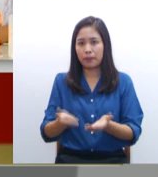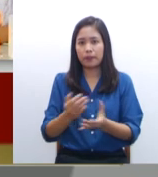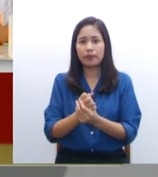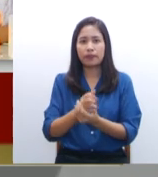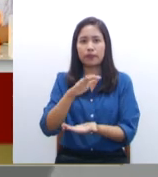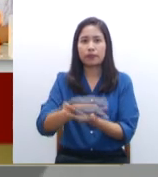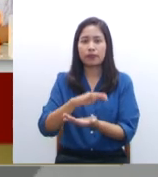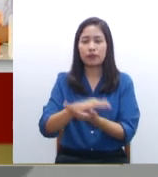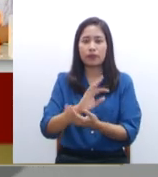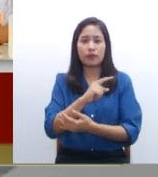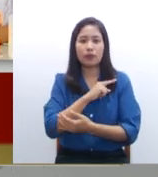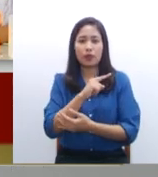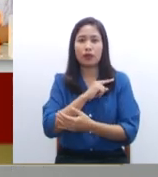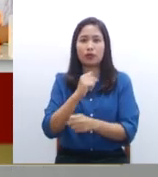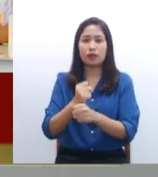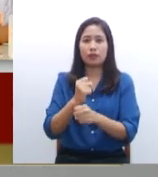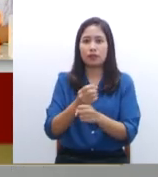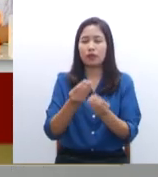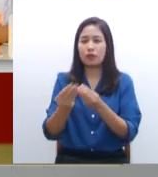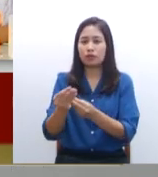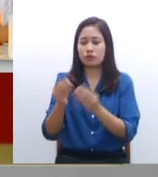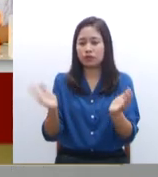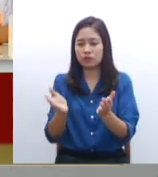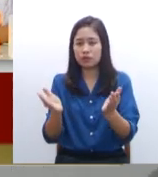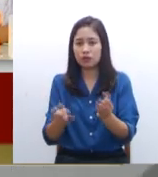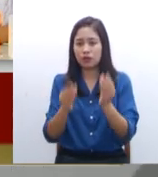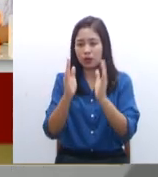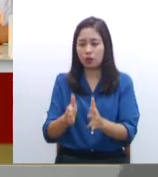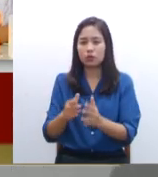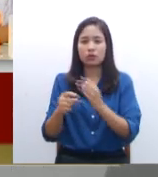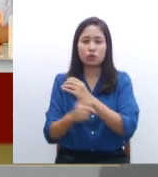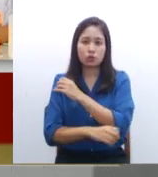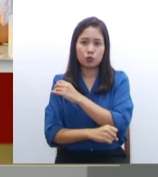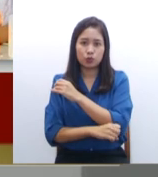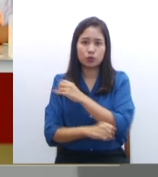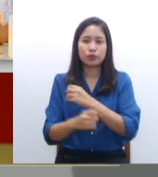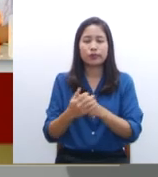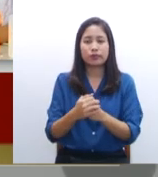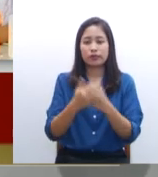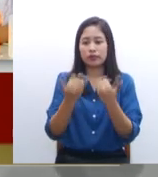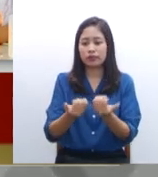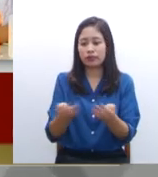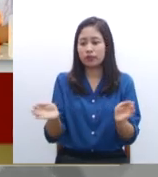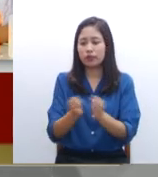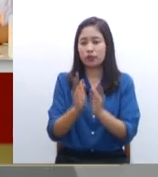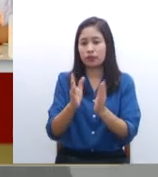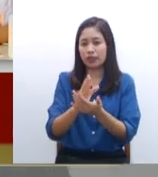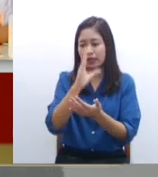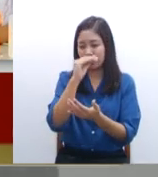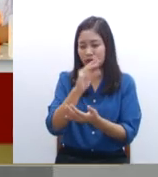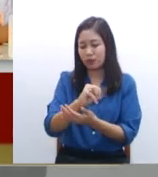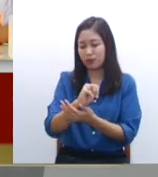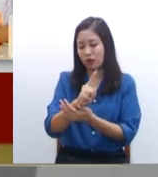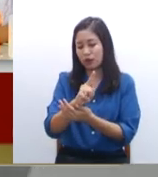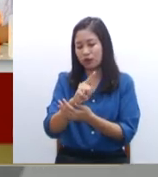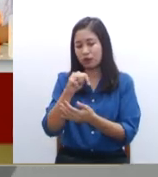งเรียนเอกชนการกุศลที่มีวัตถุประสงค์เพื่อสงเคราะห์ผู้ยากไร้รวมรับนักเรียนในระดับชั้นมัธยมศึกษาปีที่